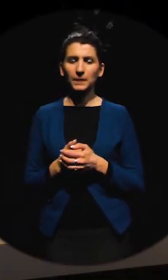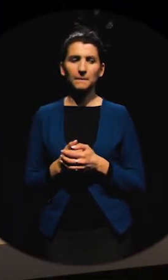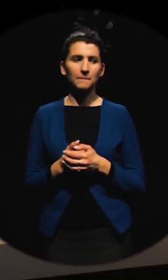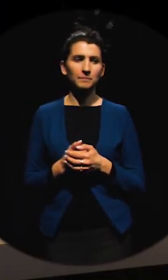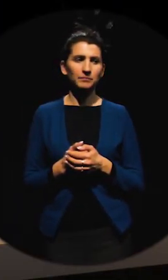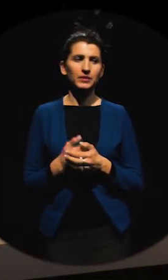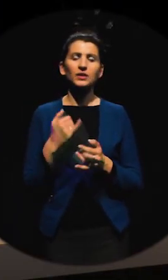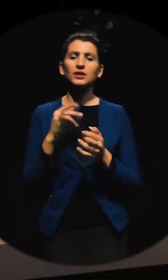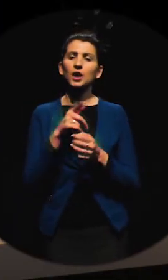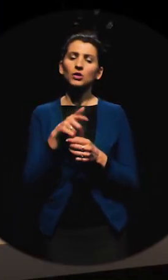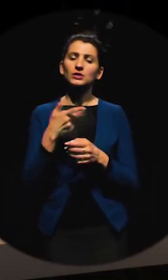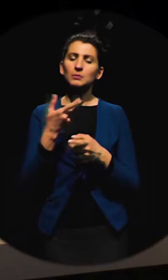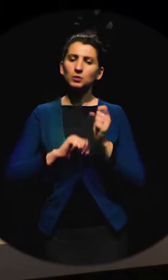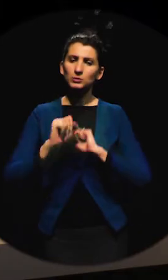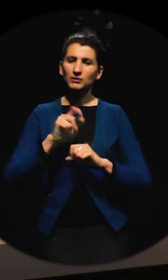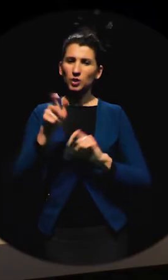Sejmie